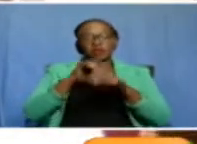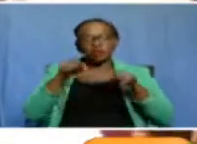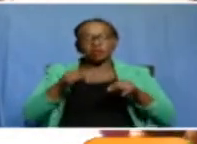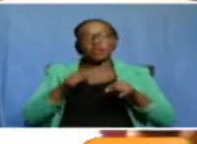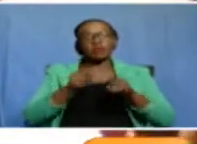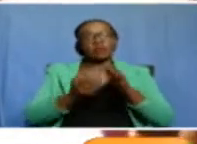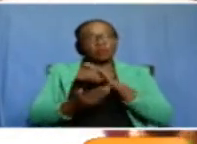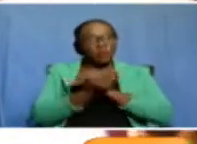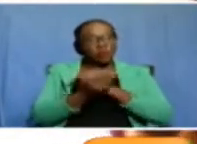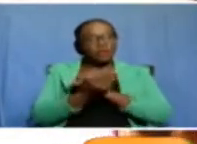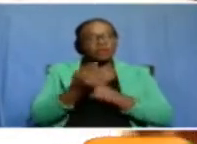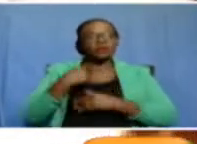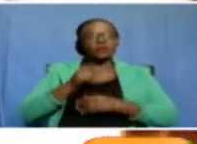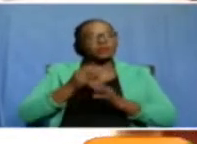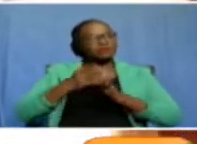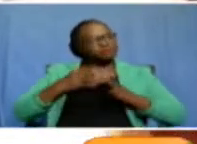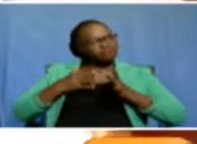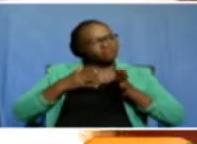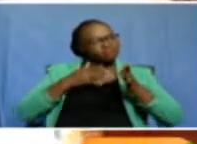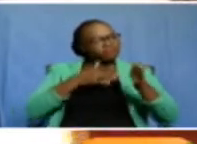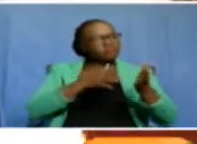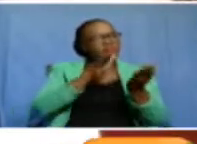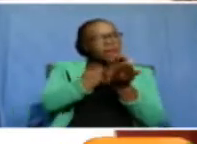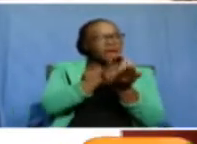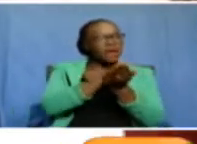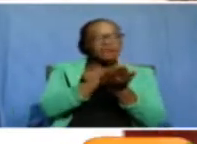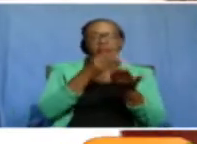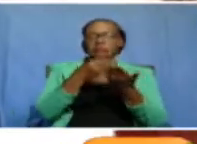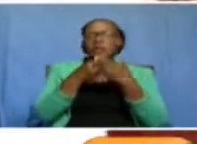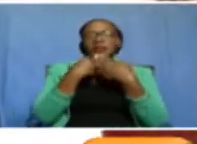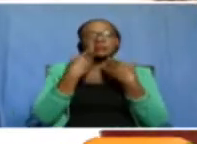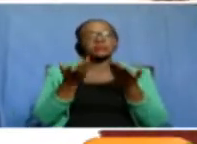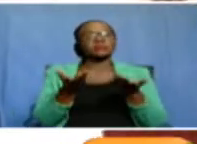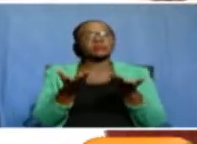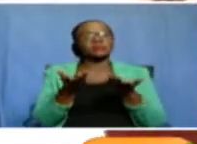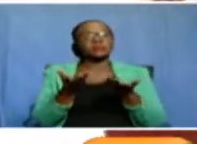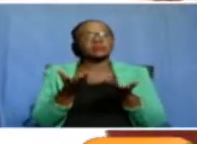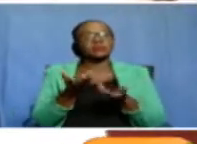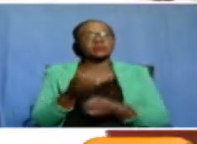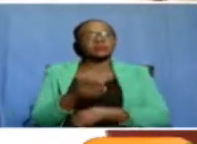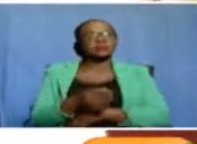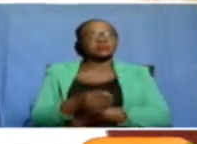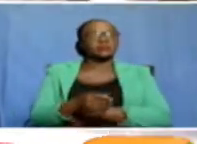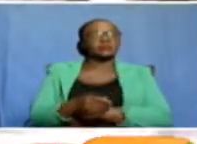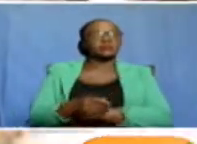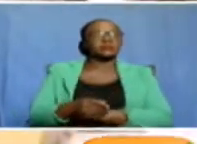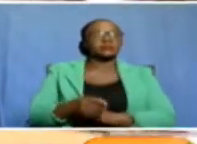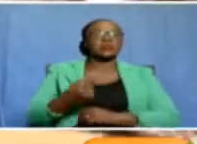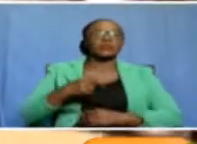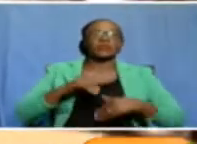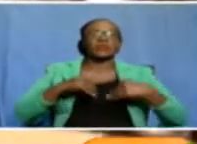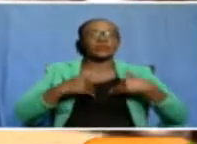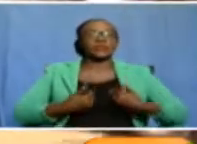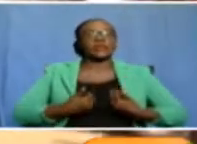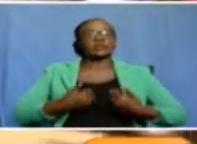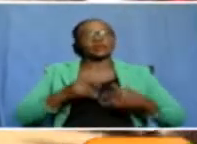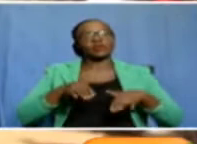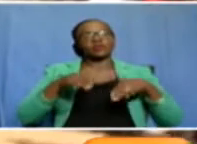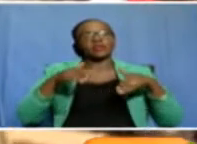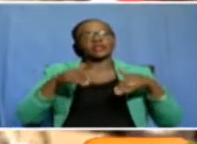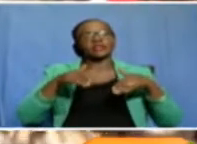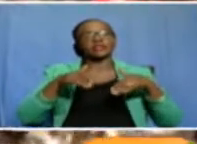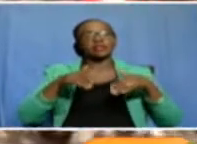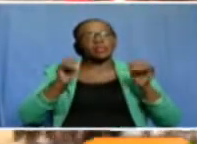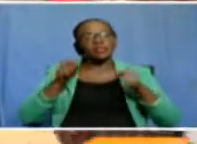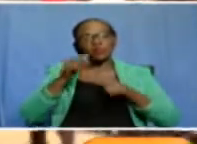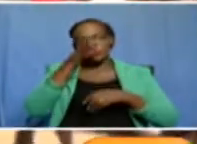ya watu 20 katika pang, hatukuona hiyo pesa na tumechoka na kungoja. Unaweza danganya raia ati pesa ni